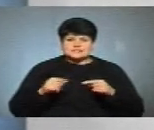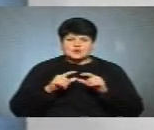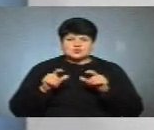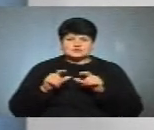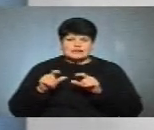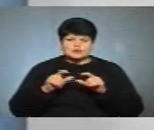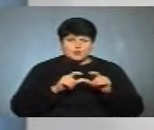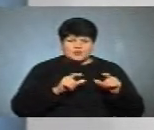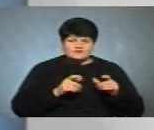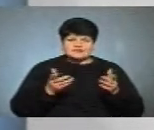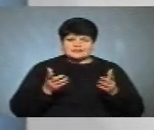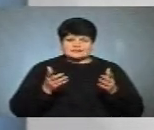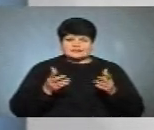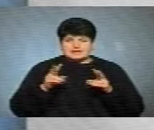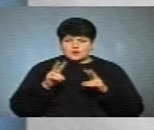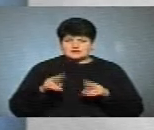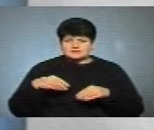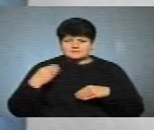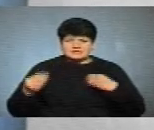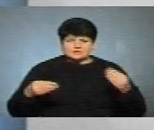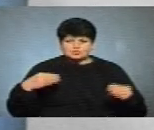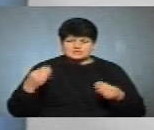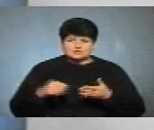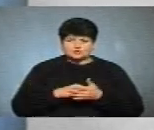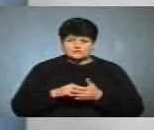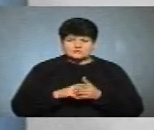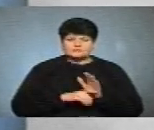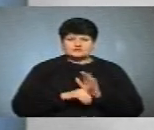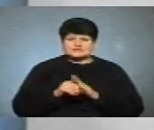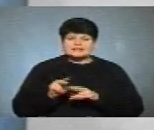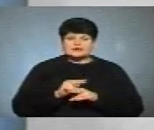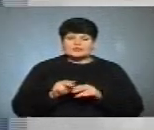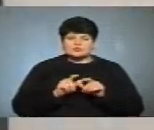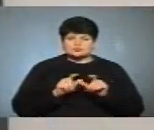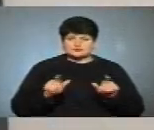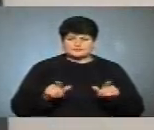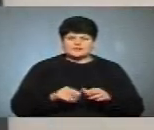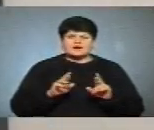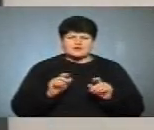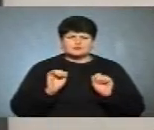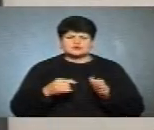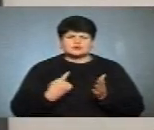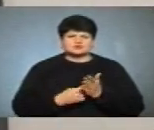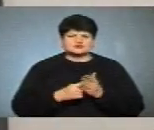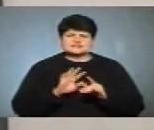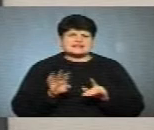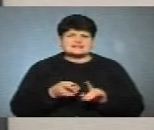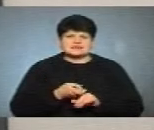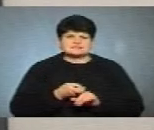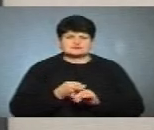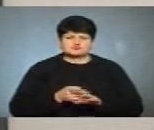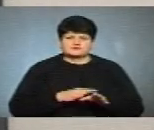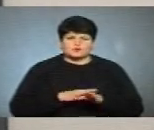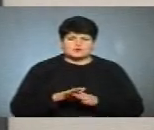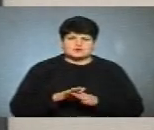які на розгляд їм даються документи, починаючи з лікувальної установи. А як взагалі можна довести, що це не у зв'язку із